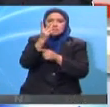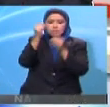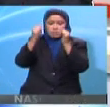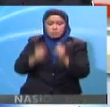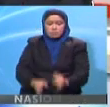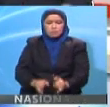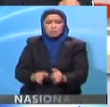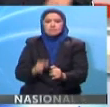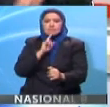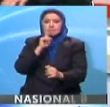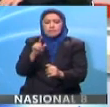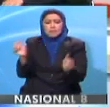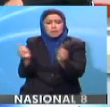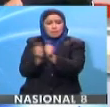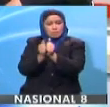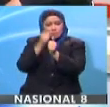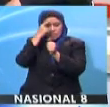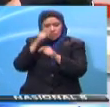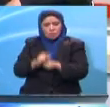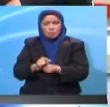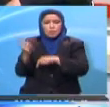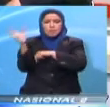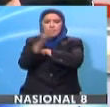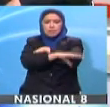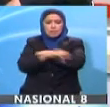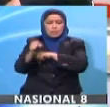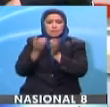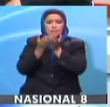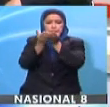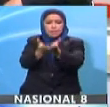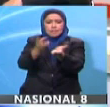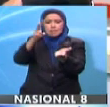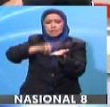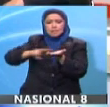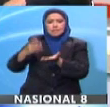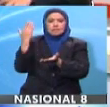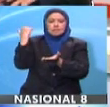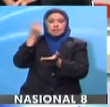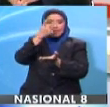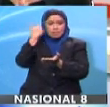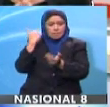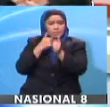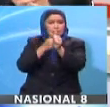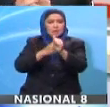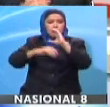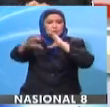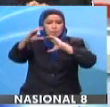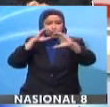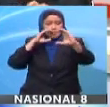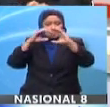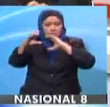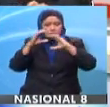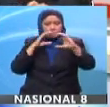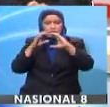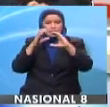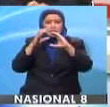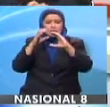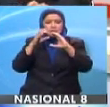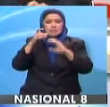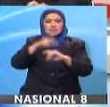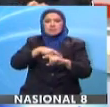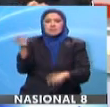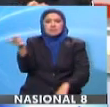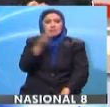mendalangi rompakan kapal MT orim Harmoni dua minggu lalu ia berdasarkan komunikasi mereka dengan kumpulan lanun yang